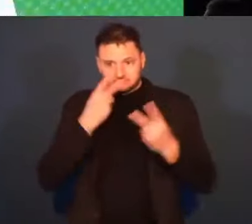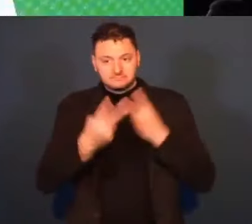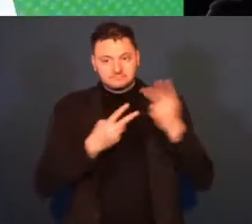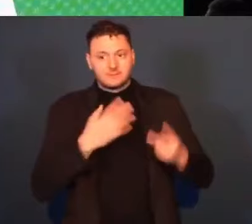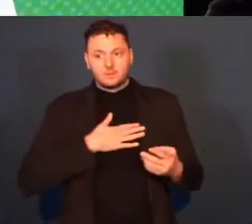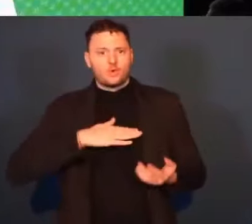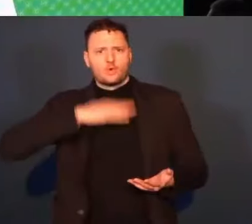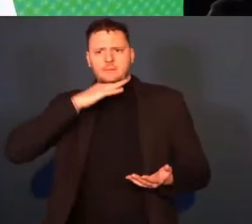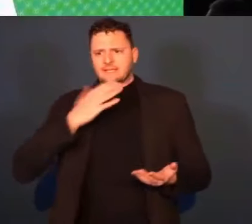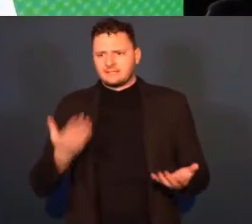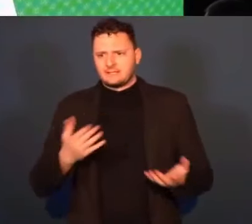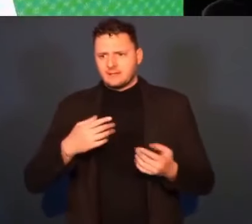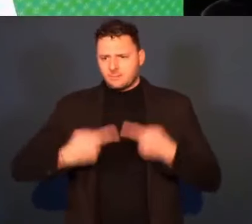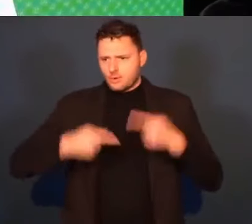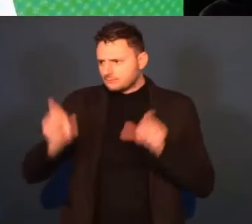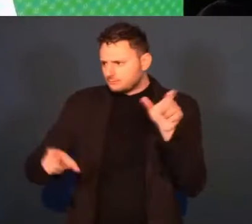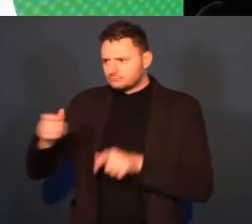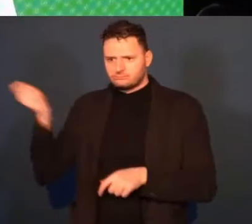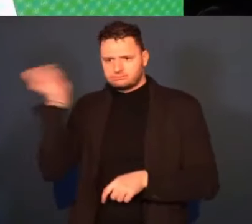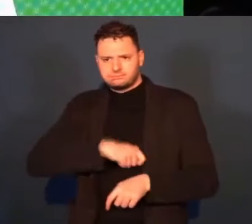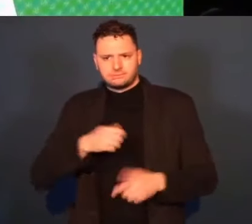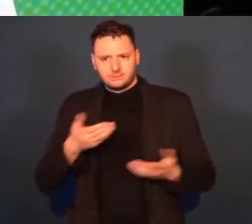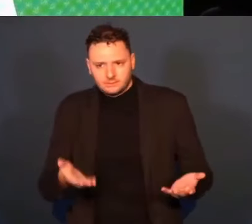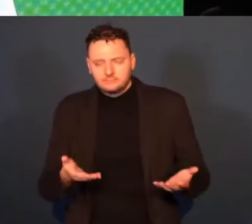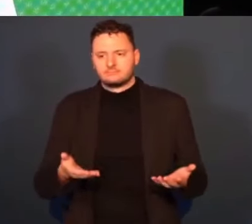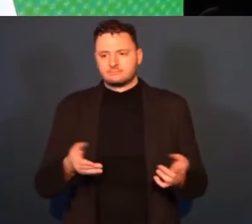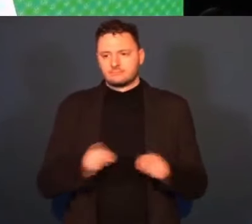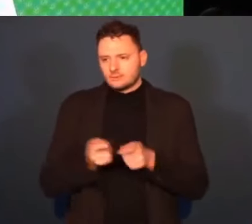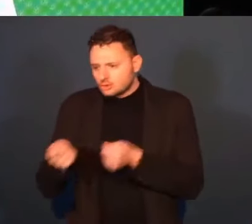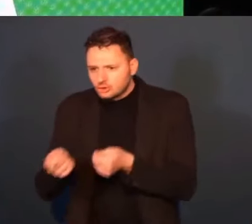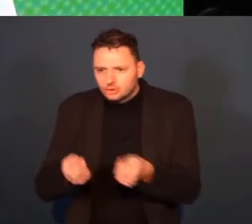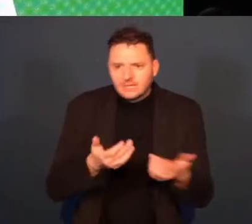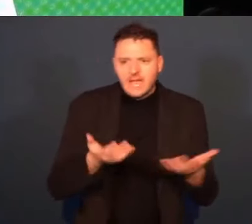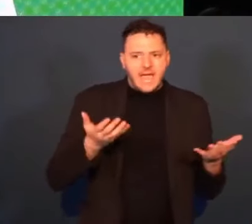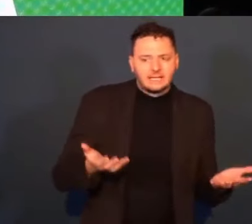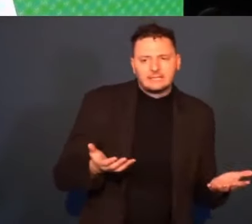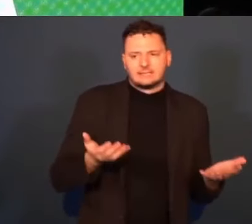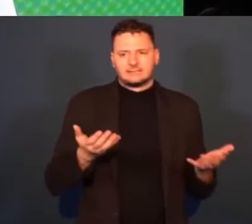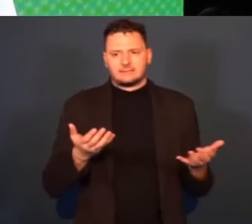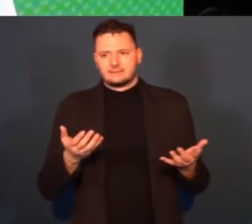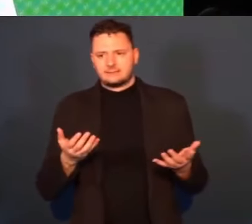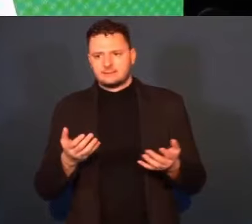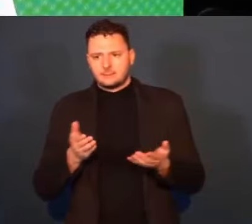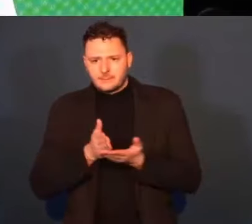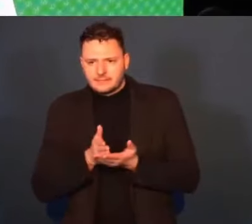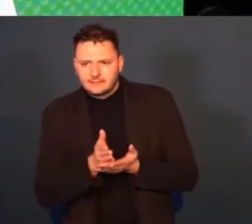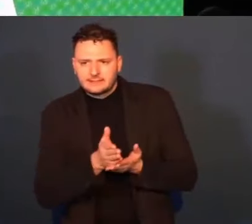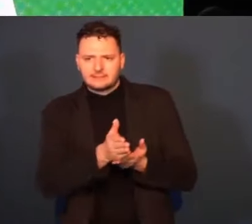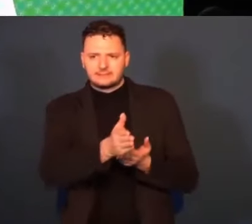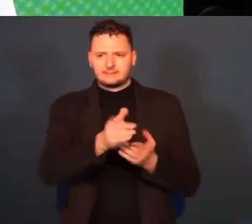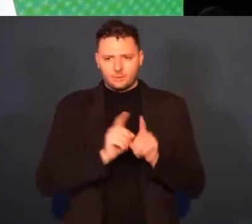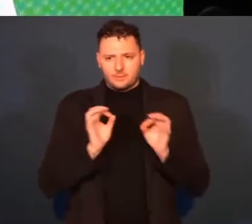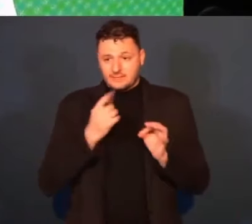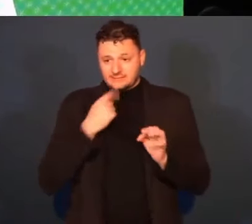политици, един все по-добър отбор, който да се погрижи за нея. Ние минахме през етапа на острата конфронтация.